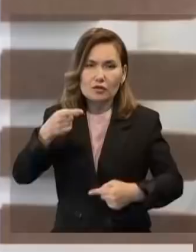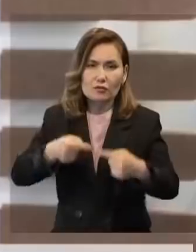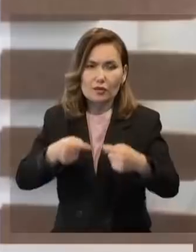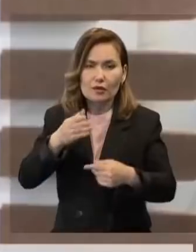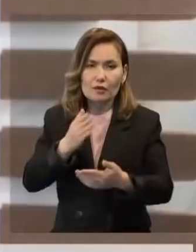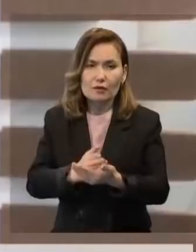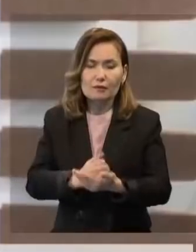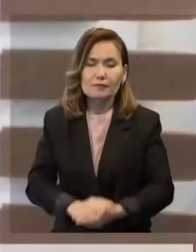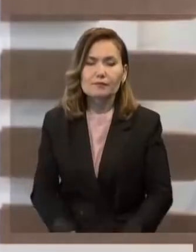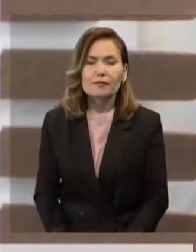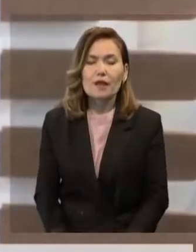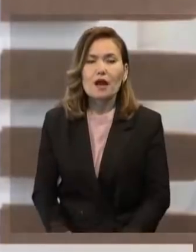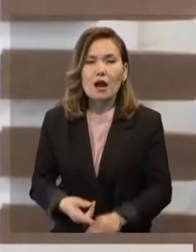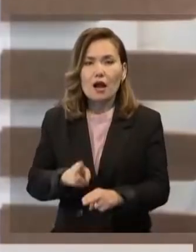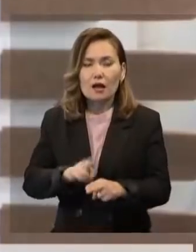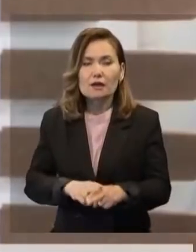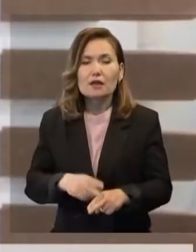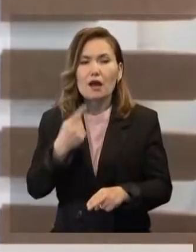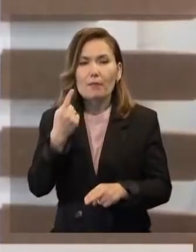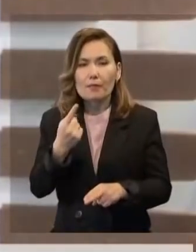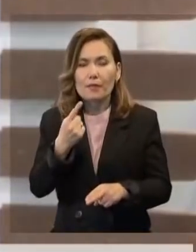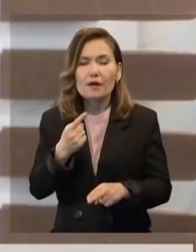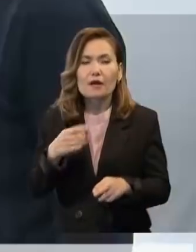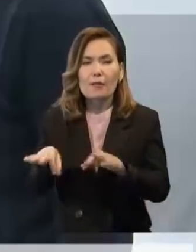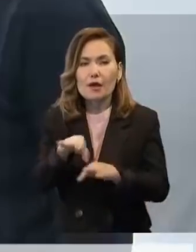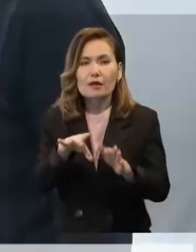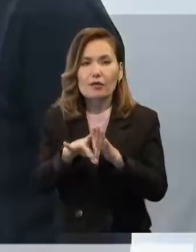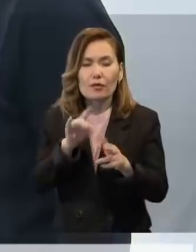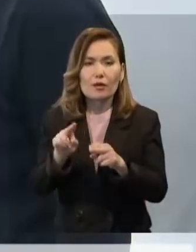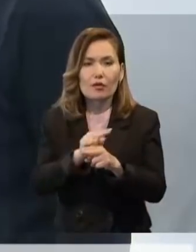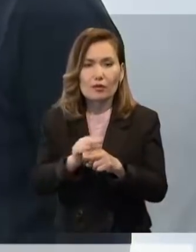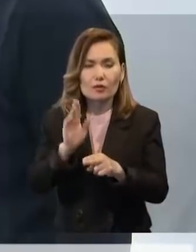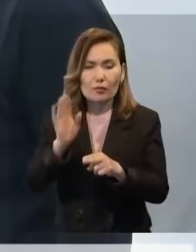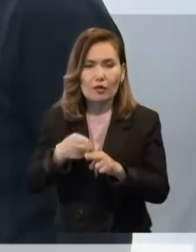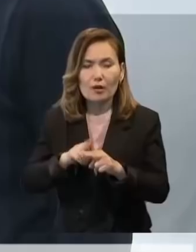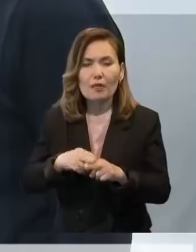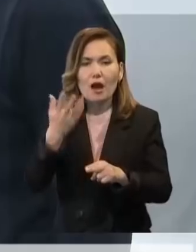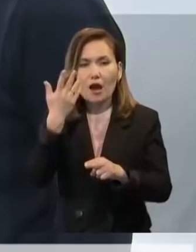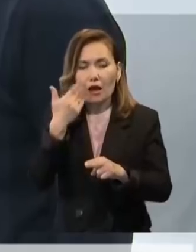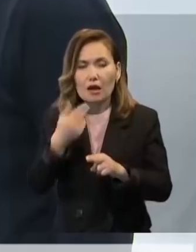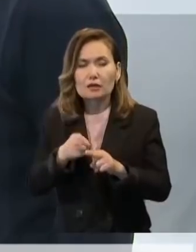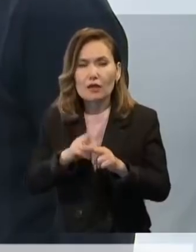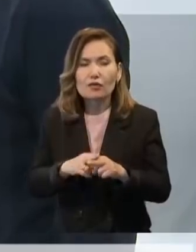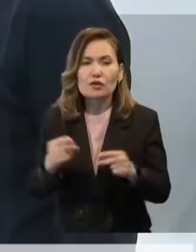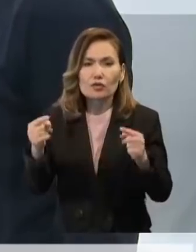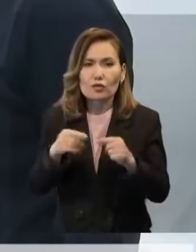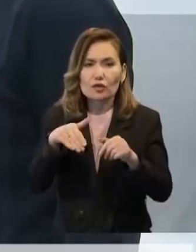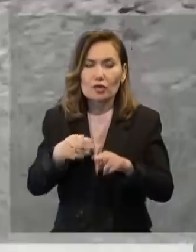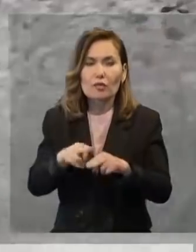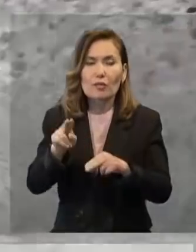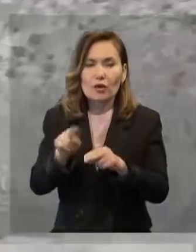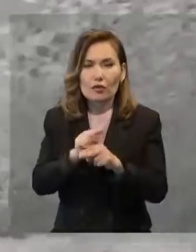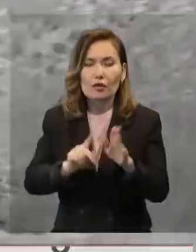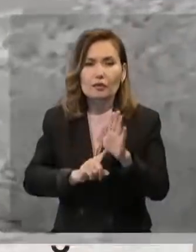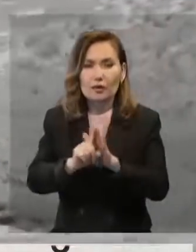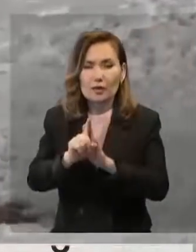Қостысанда арзан жоба емес, әзірге біреуін ғана салуға мүмкіндік бар. Сондықтан Риддер біреуін таңдағаннан кейін құрылысқа кірісеміз.